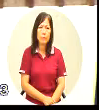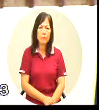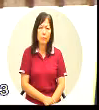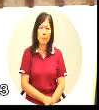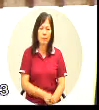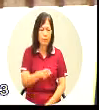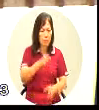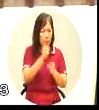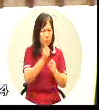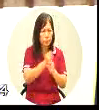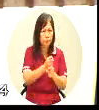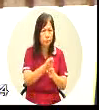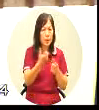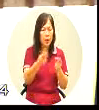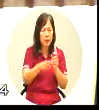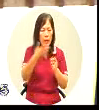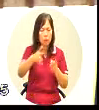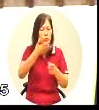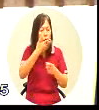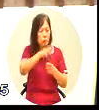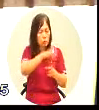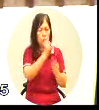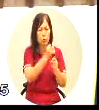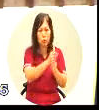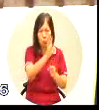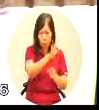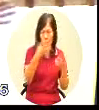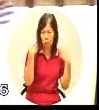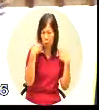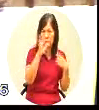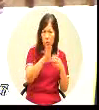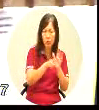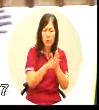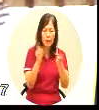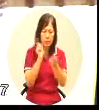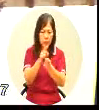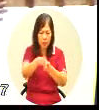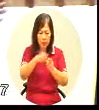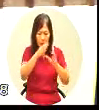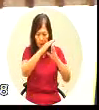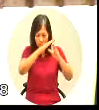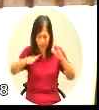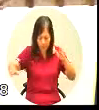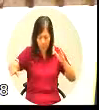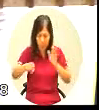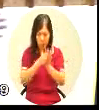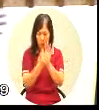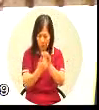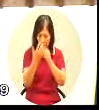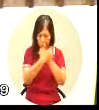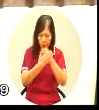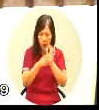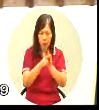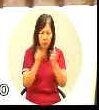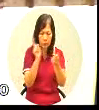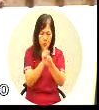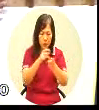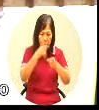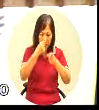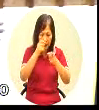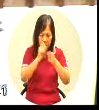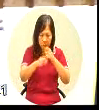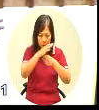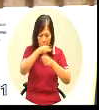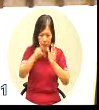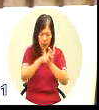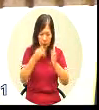这些工作还是水利局在做啦。我不知道水利局对坡脚的防护到底对于柴山地滑会不会有更进